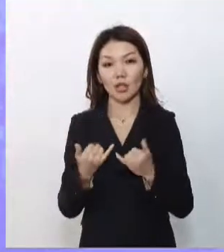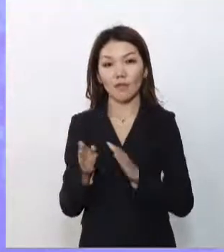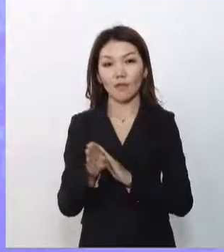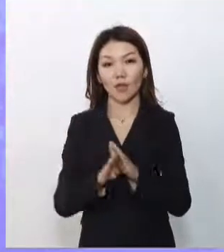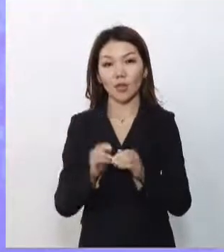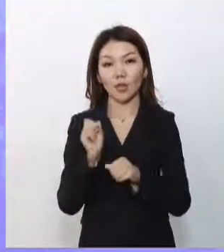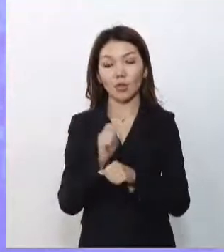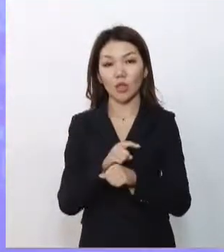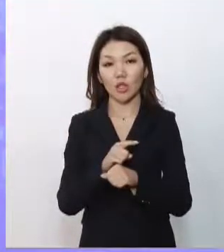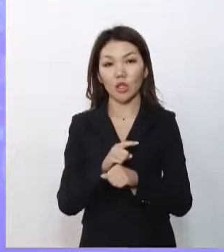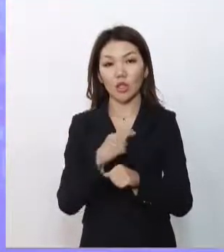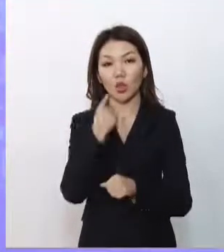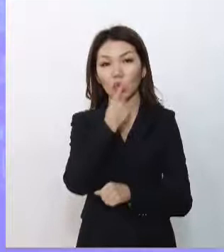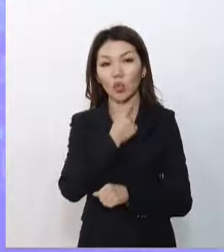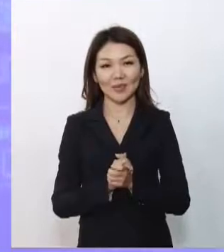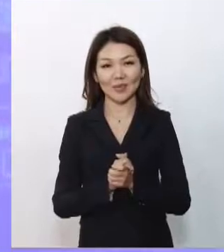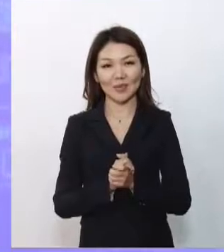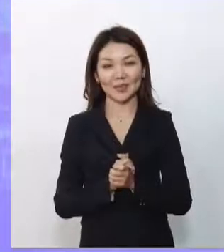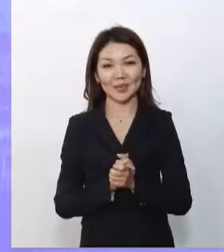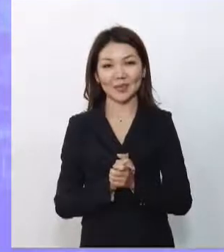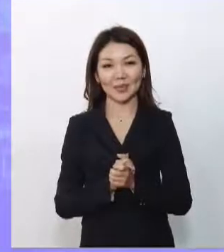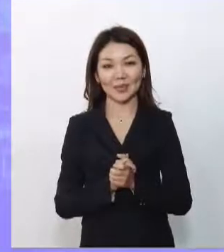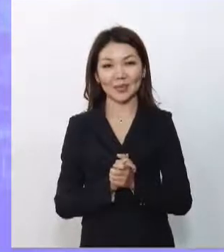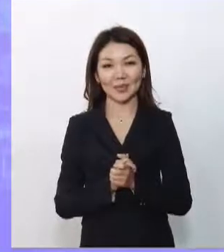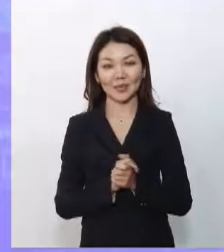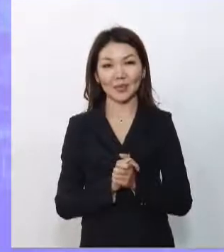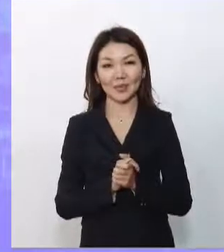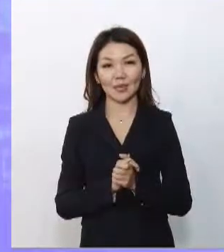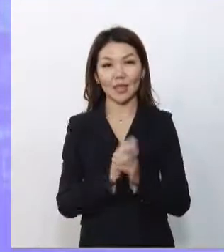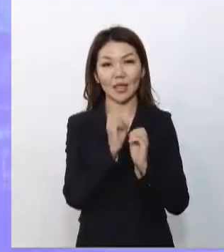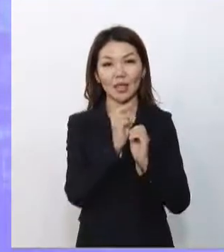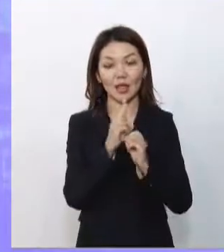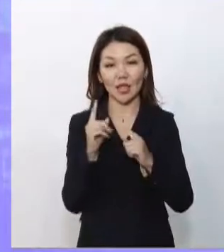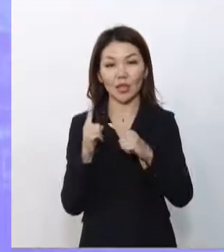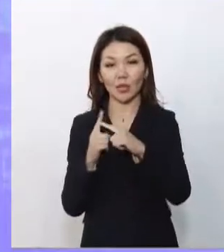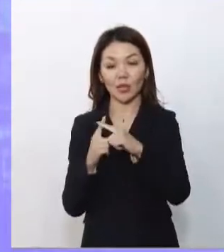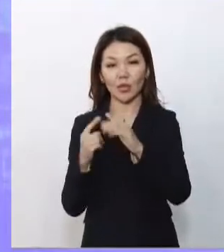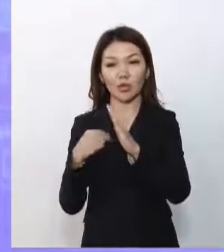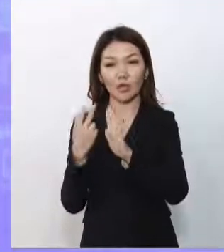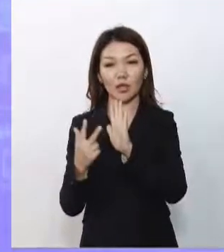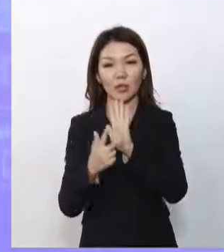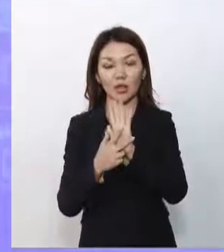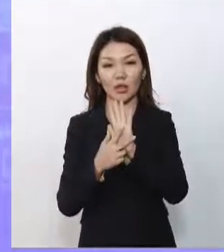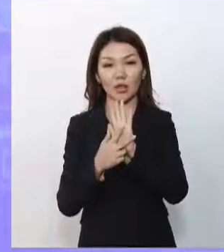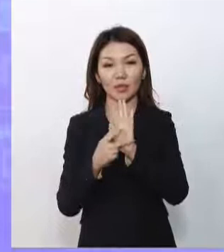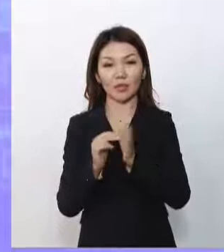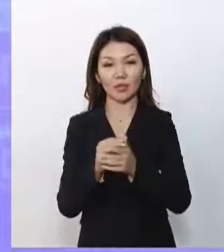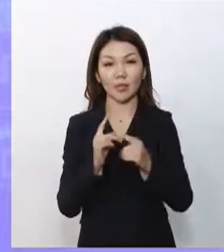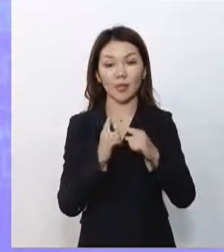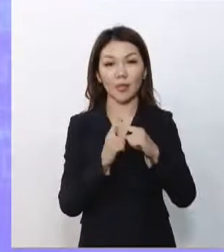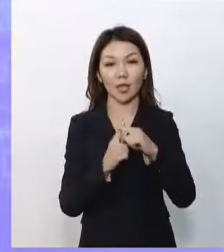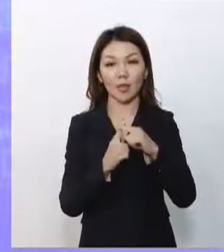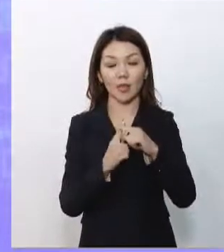выполним упражнение устно. К сумме чисел 12 и 18